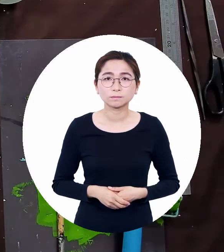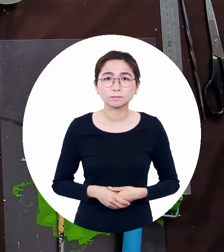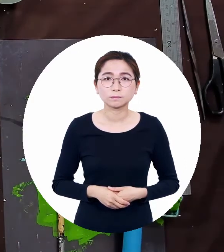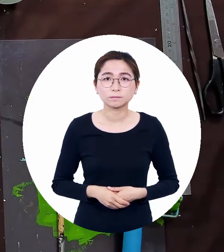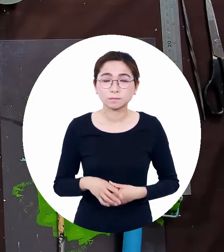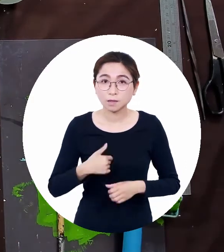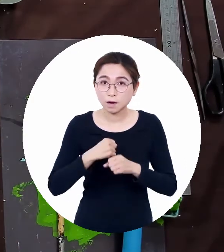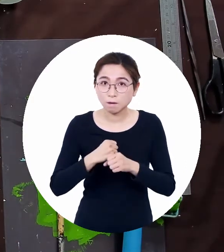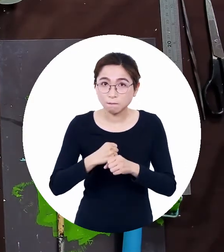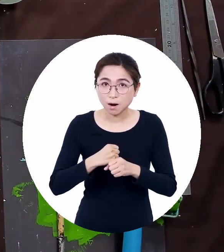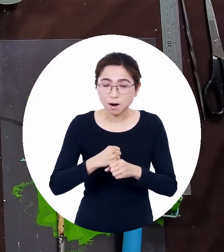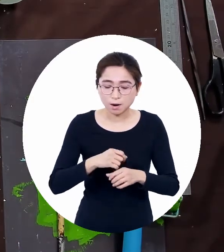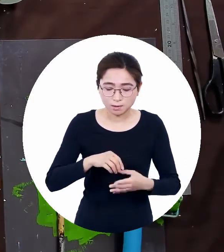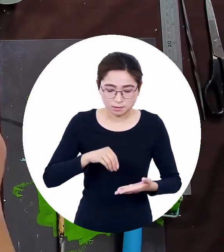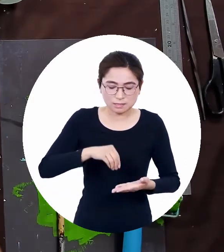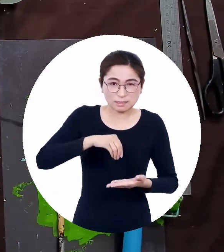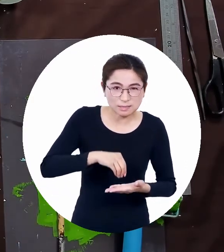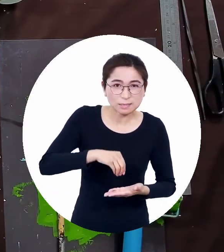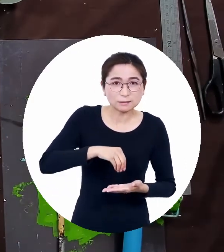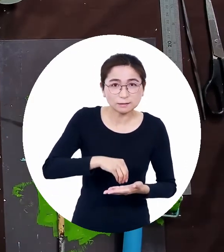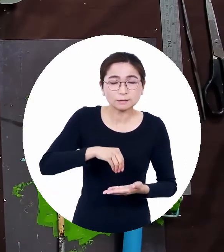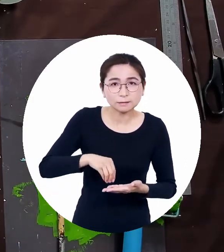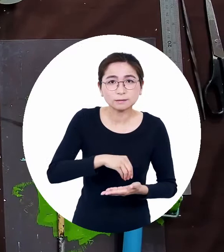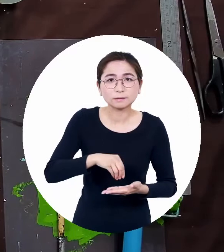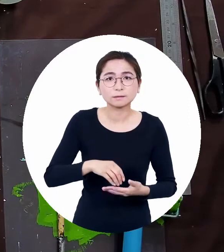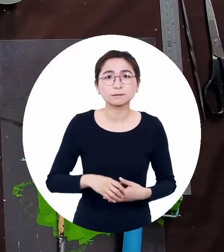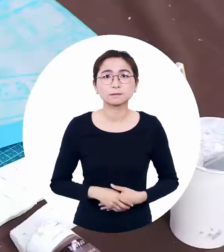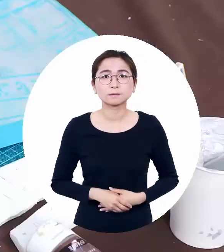我又用馬鈿壓一壓落去啦。